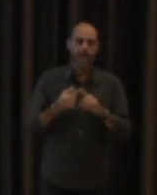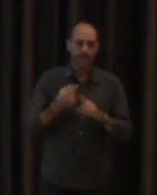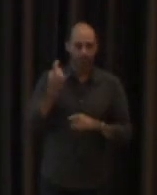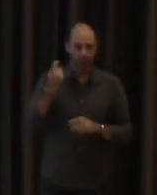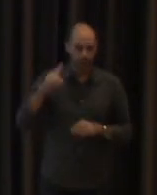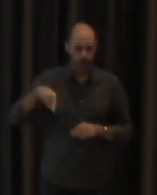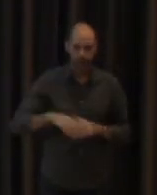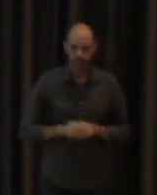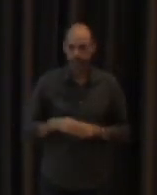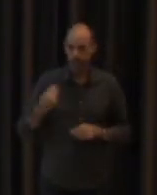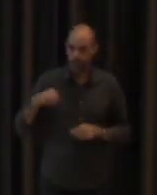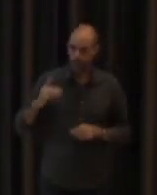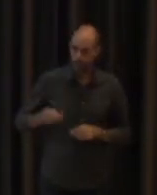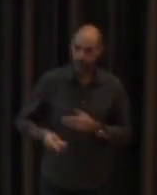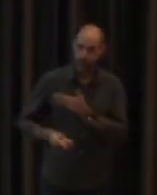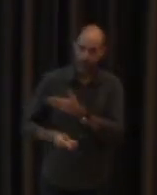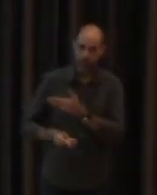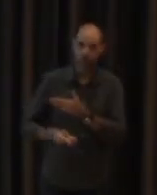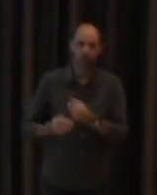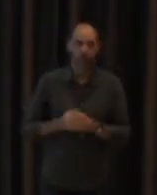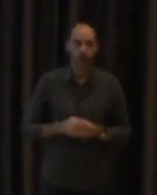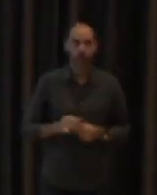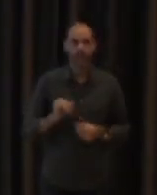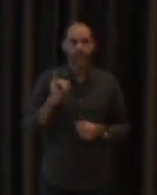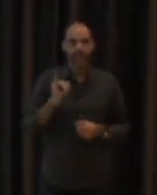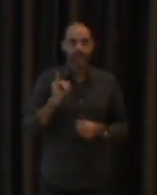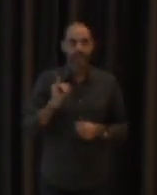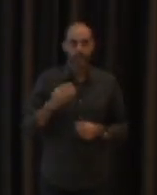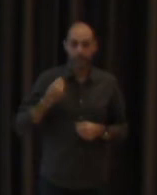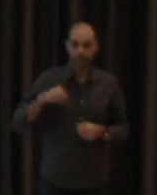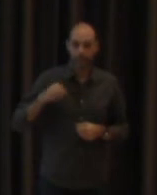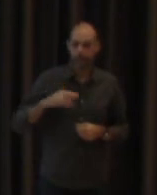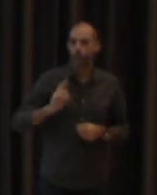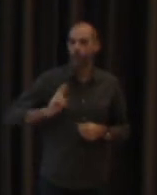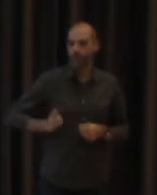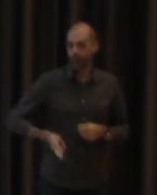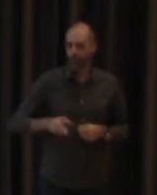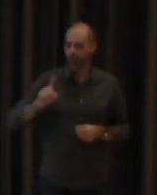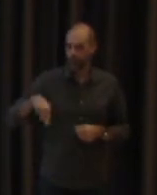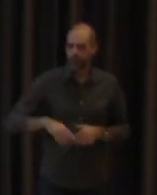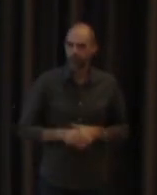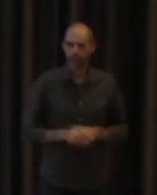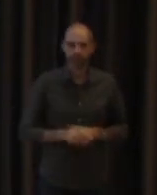Començant pel mateix degà i, fins i tot, si anem una mica més enllà, pel mateix rector.